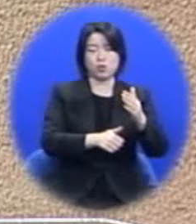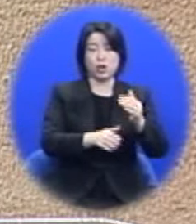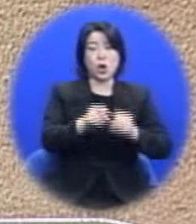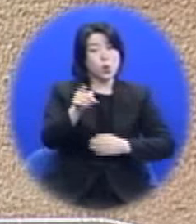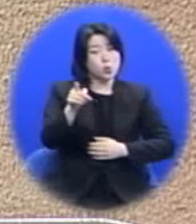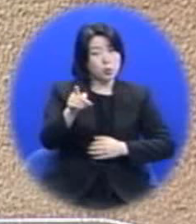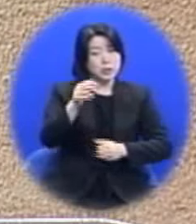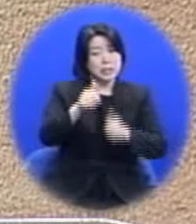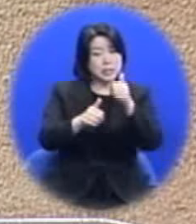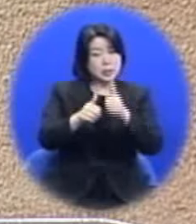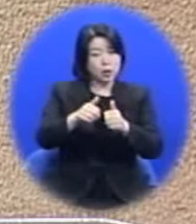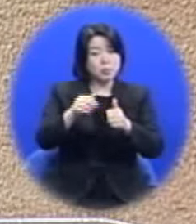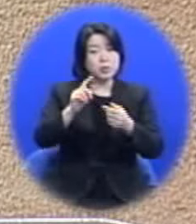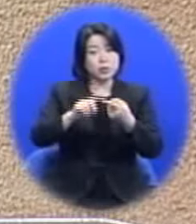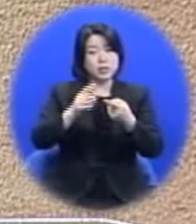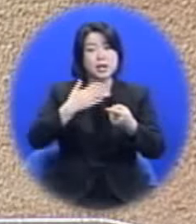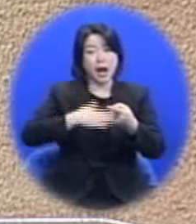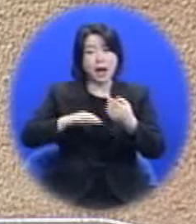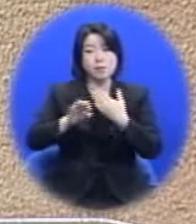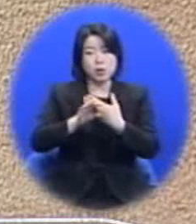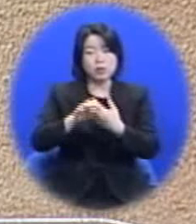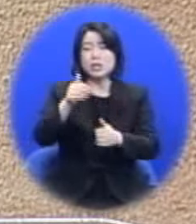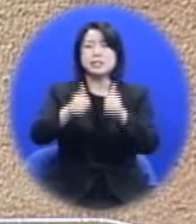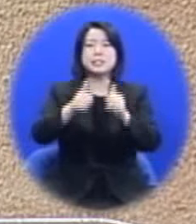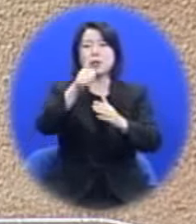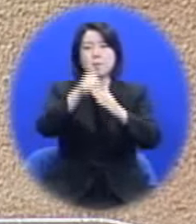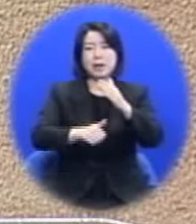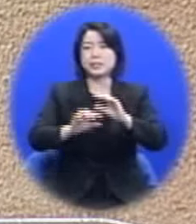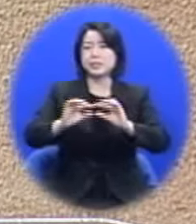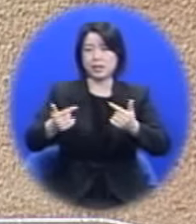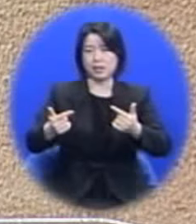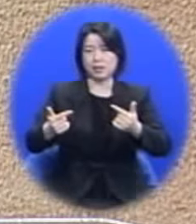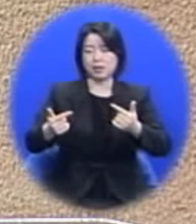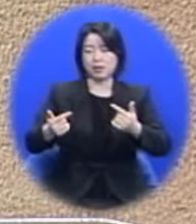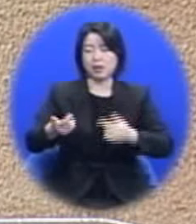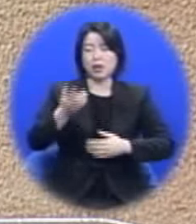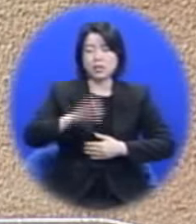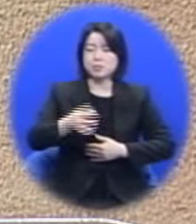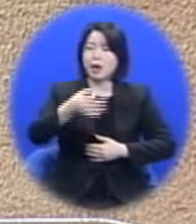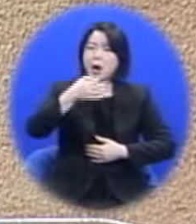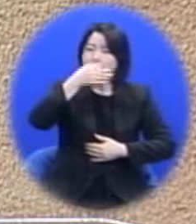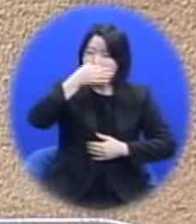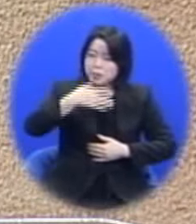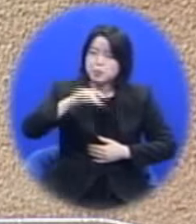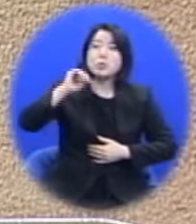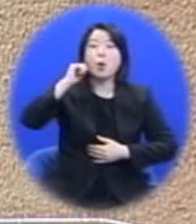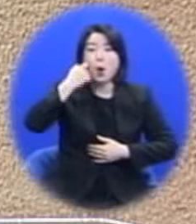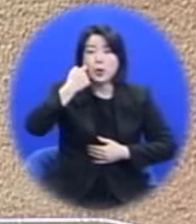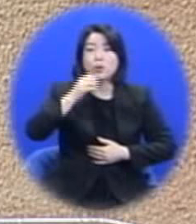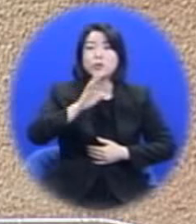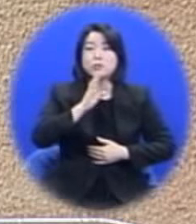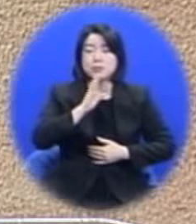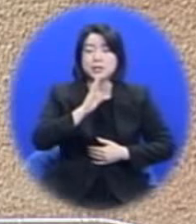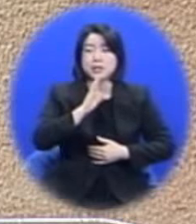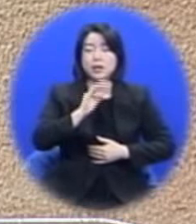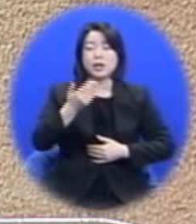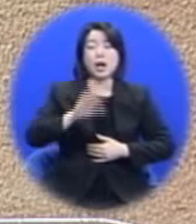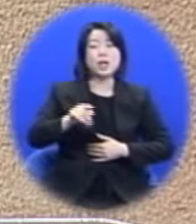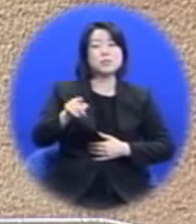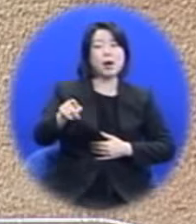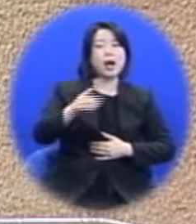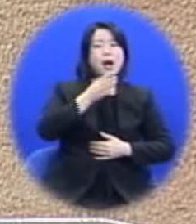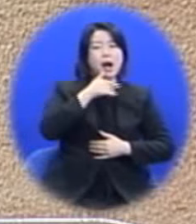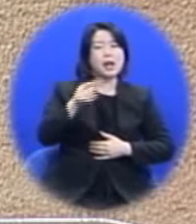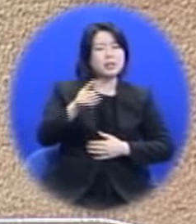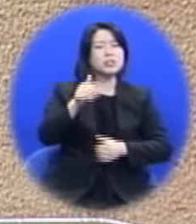되면 시험에 들지 않아요. 힘들기는 하지요. 어렵기는 하지요. 그러나 아 이게 시험이구나 이렇게